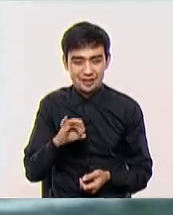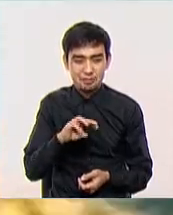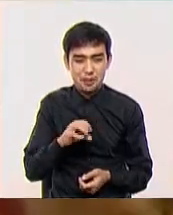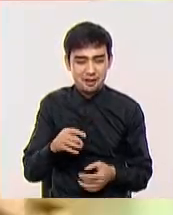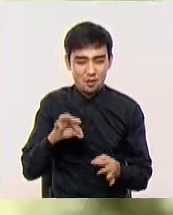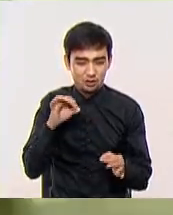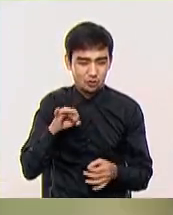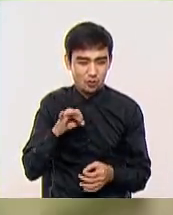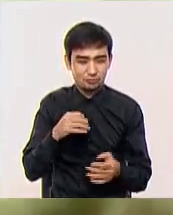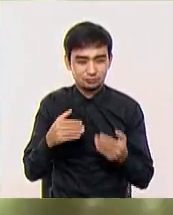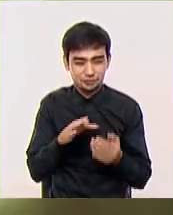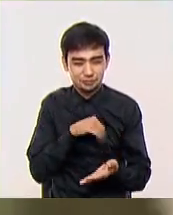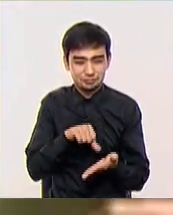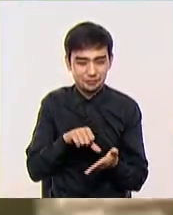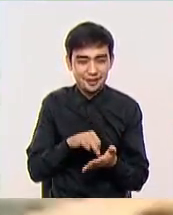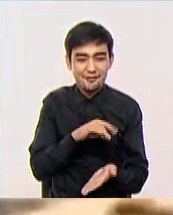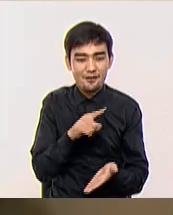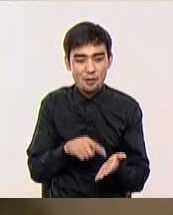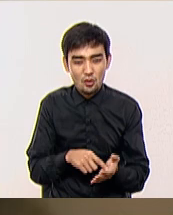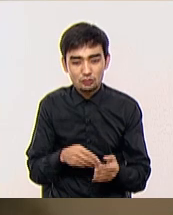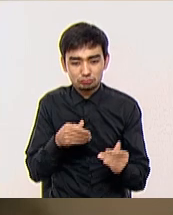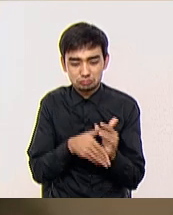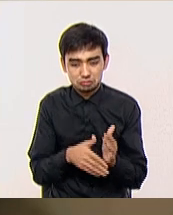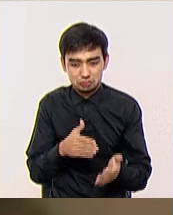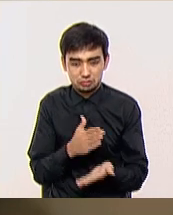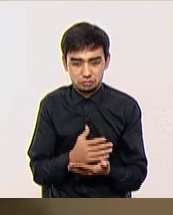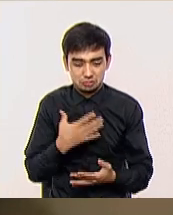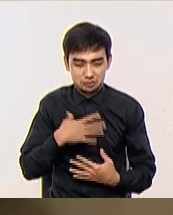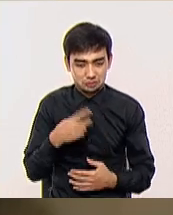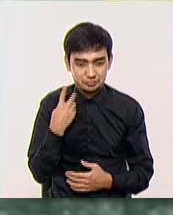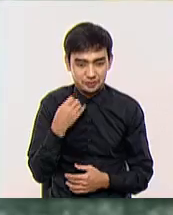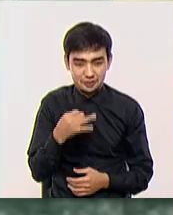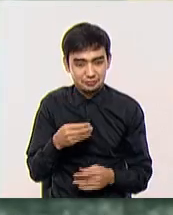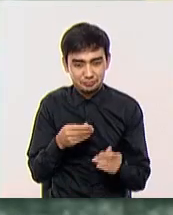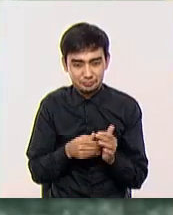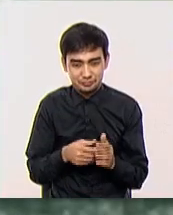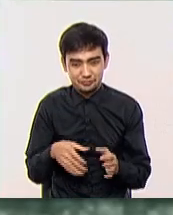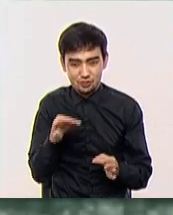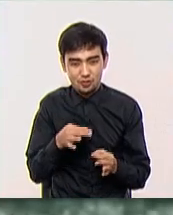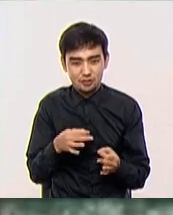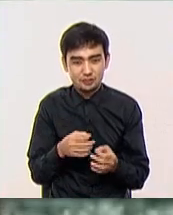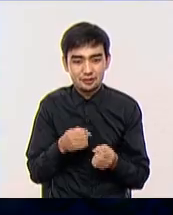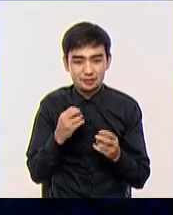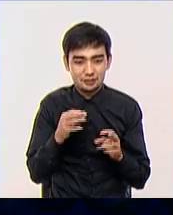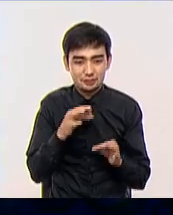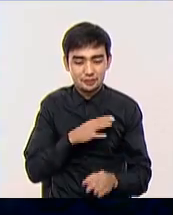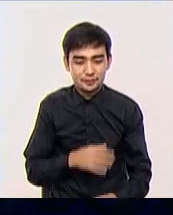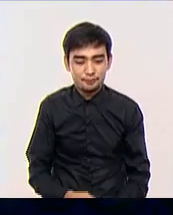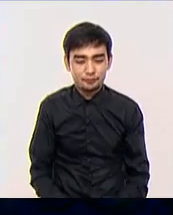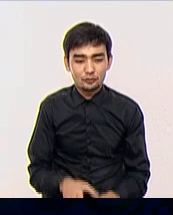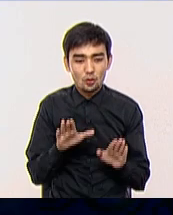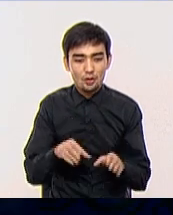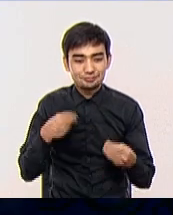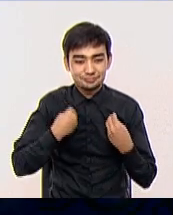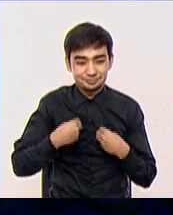С этим никто не спорит. Однако вопросы к бюджету все же есть. Согласно официальной информации, его распределили так. Только на